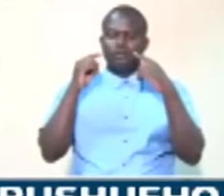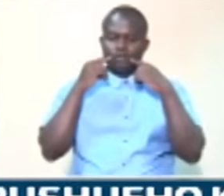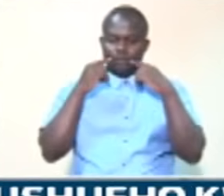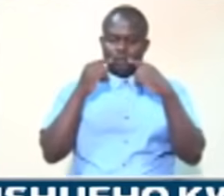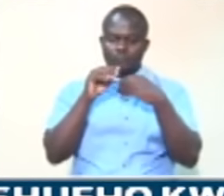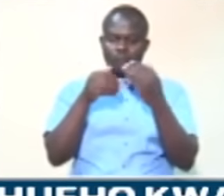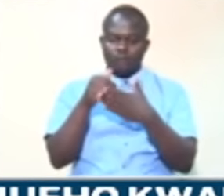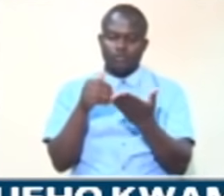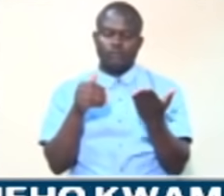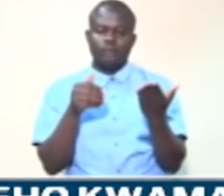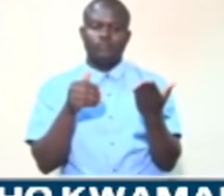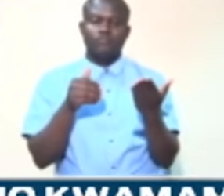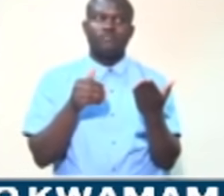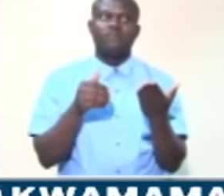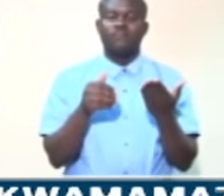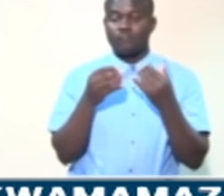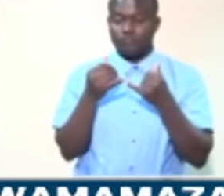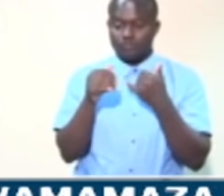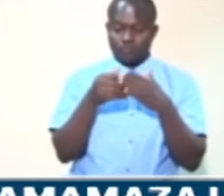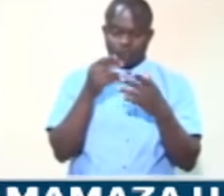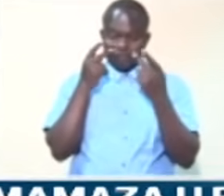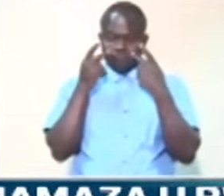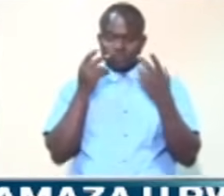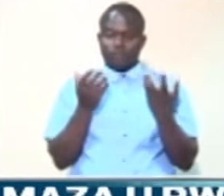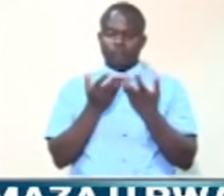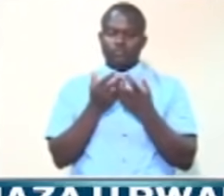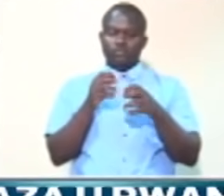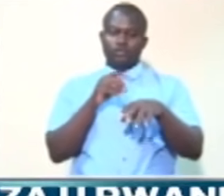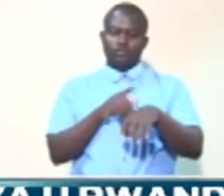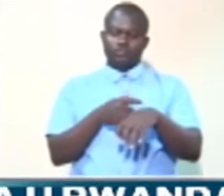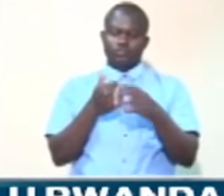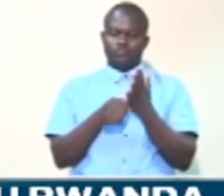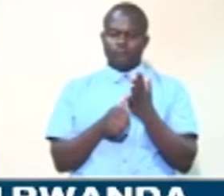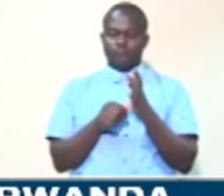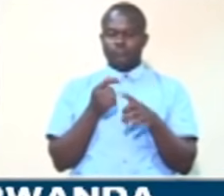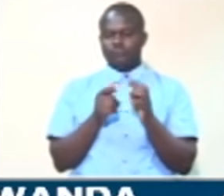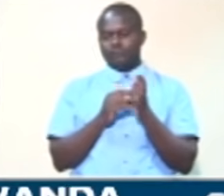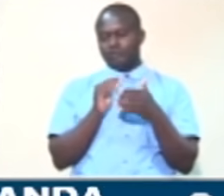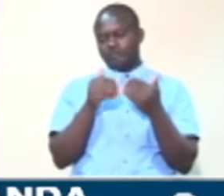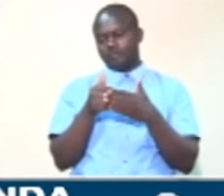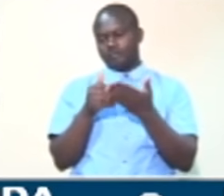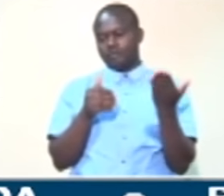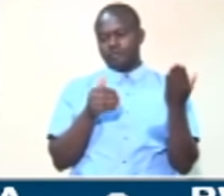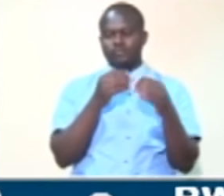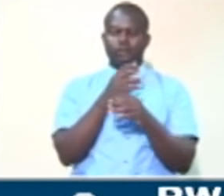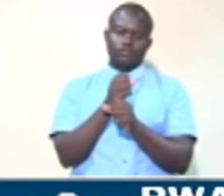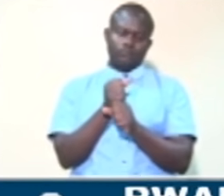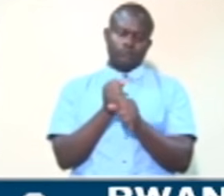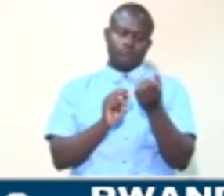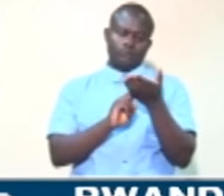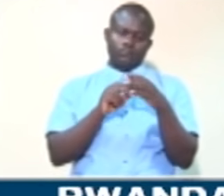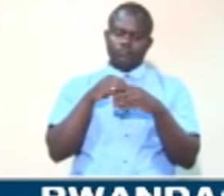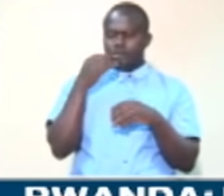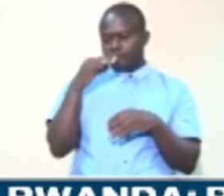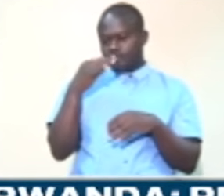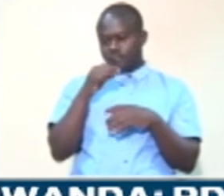itangazamakuru ry'umwuga ubona rigenda rihura n'ibibazo. Uretse n'irishyirahamwe ry'ibitangazamakuru bikoresha